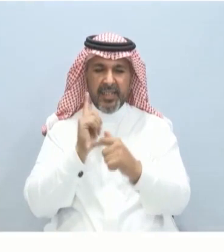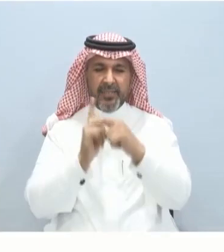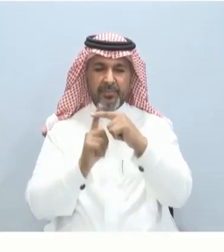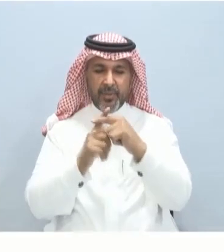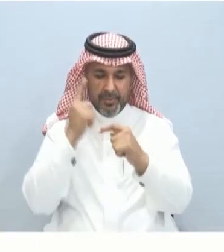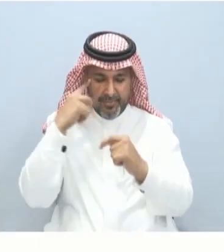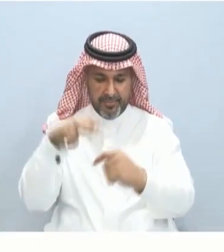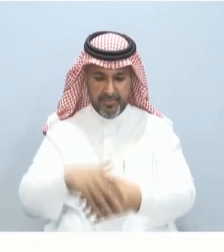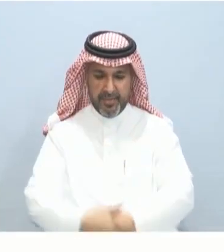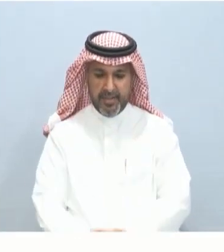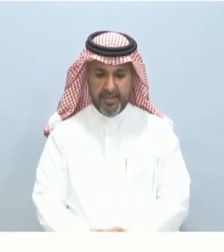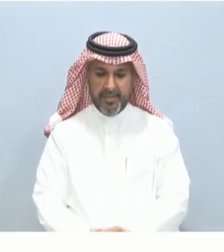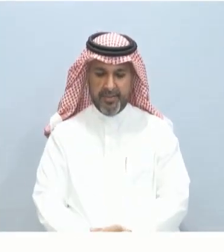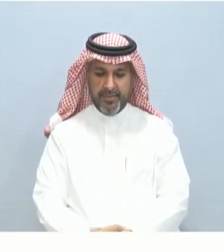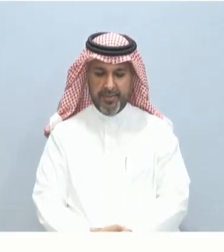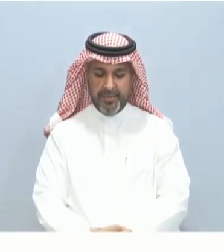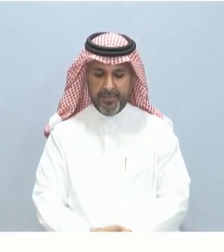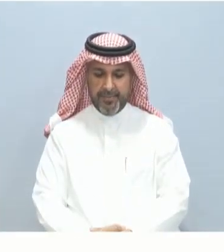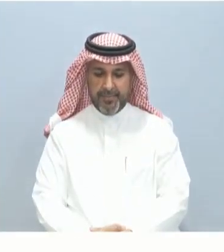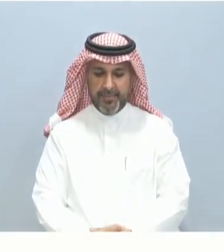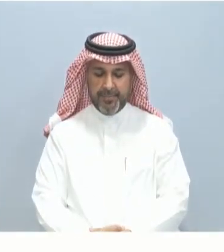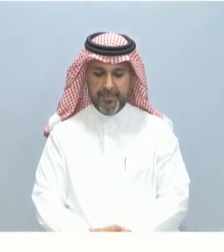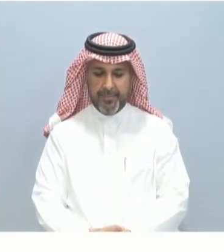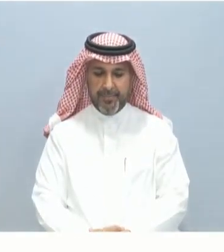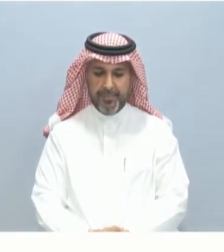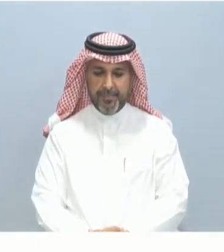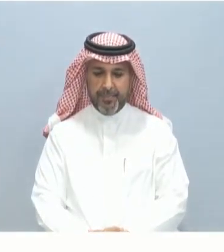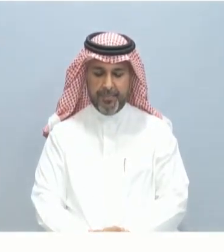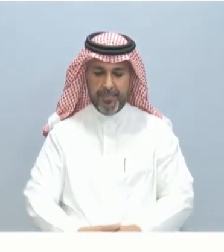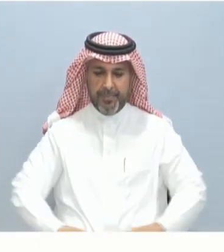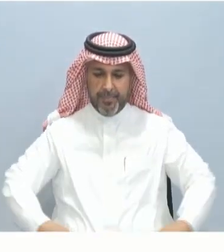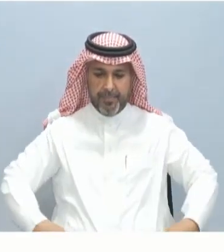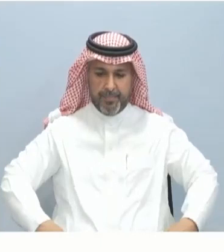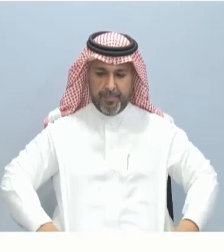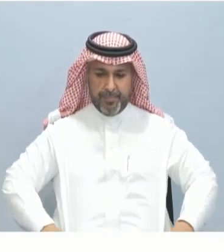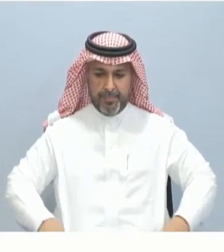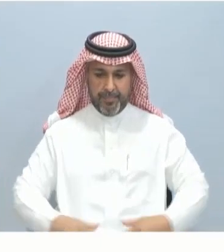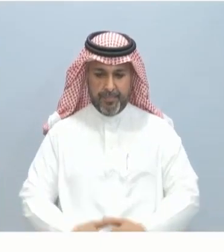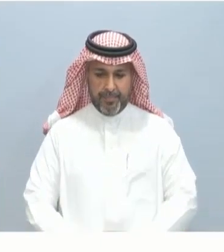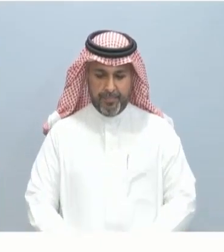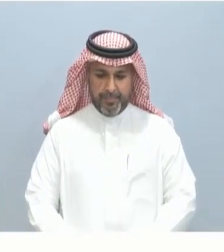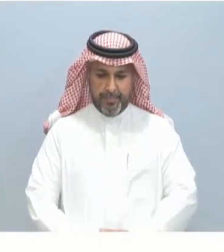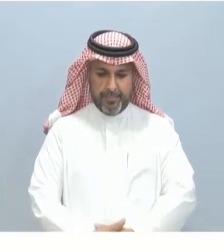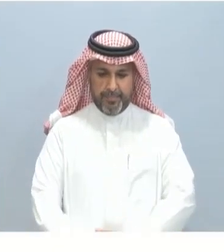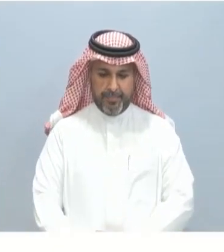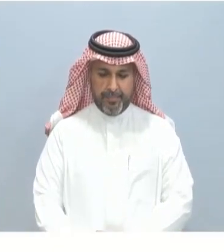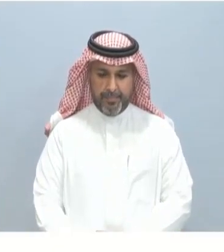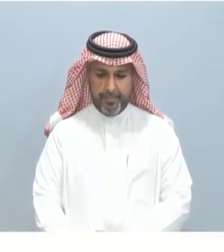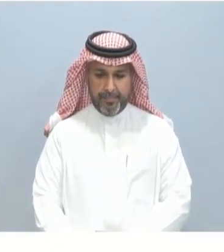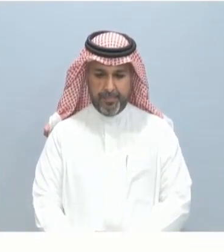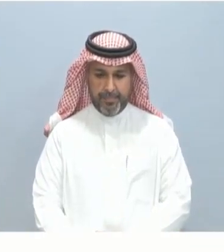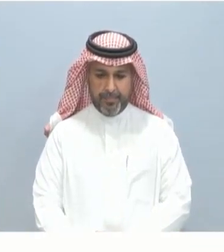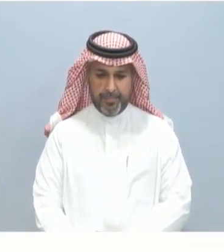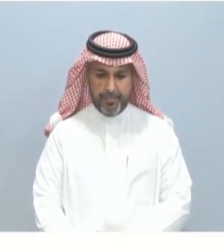قمنا بتحليله الى مربع مجموع حدين اذا نتحقق من الشروط الثلاث ثم